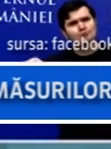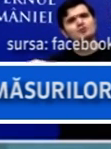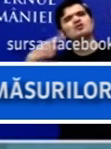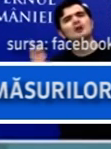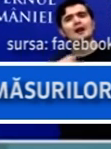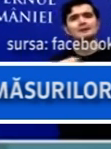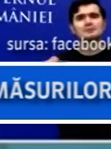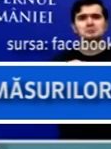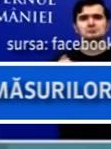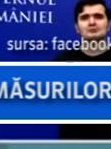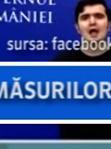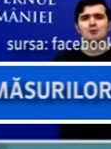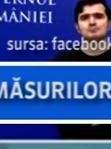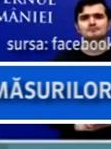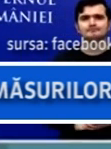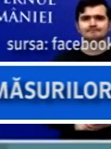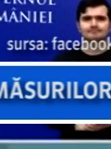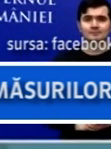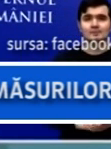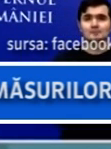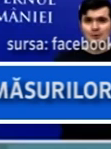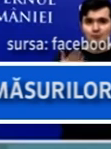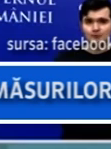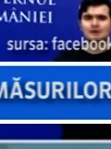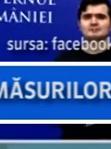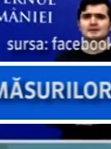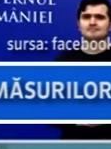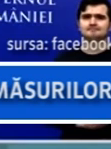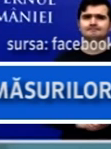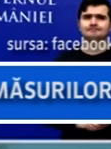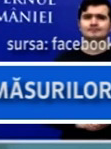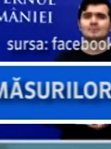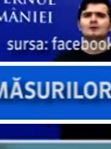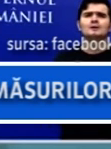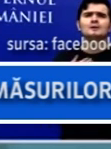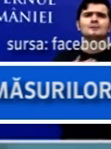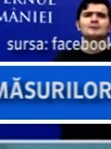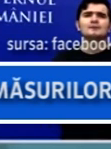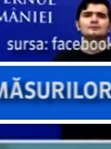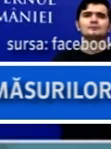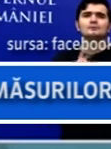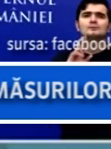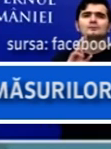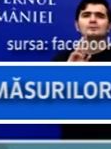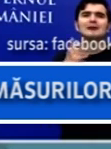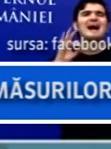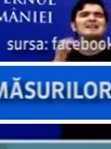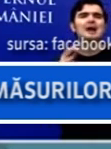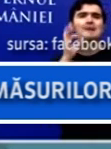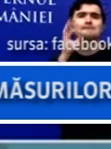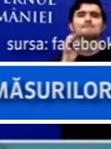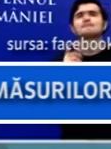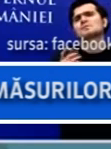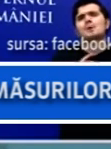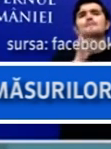la acest moment. În acest sens, deci pentru rata persoanelor sau